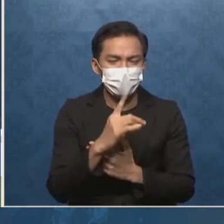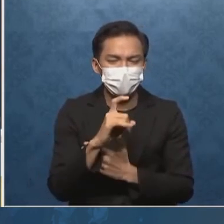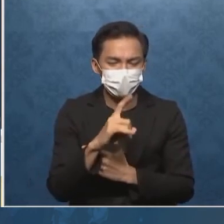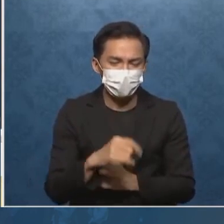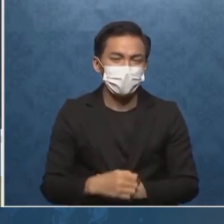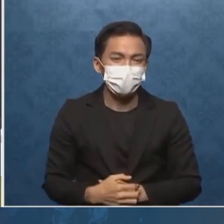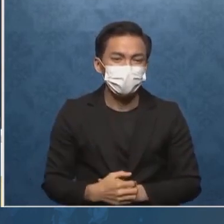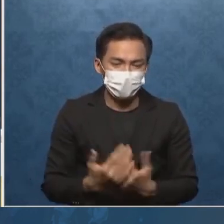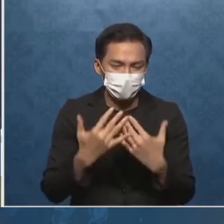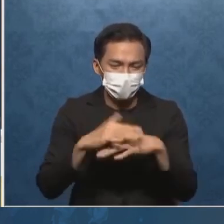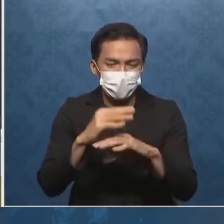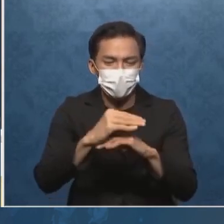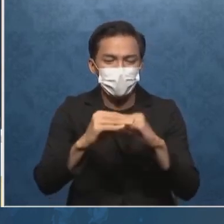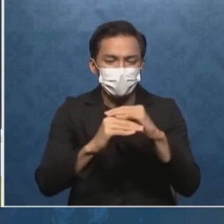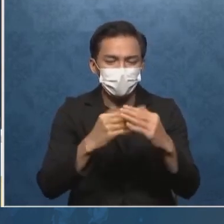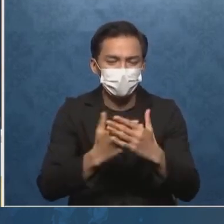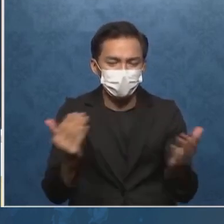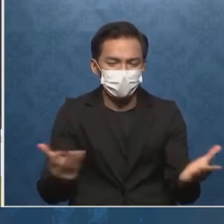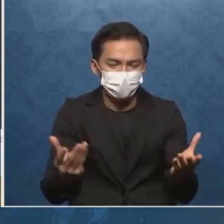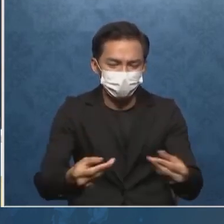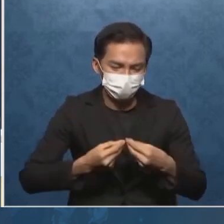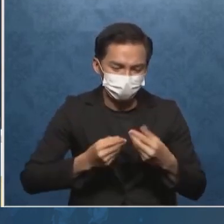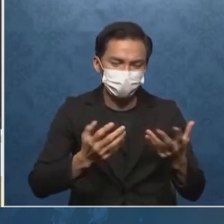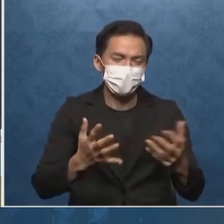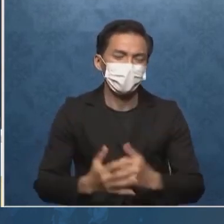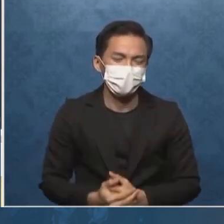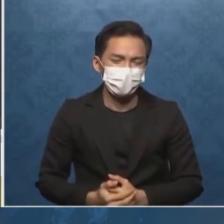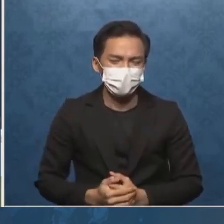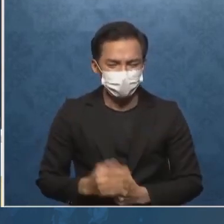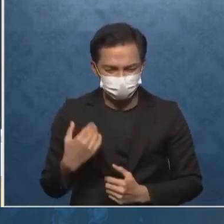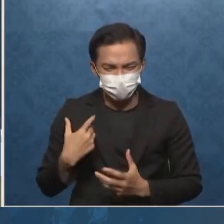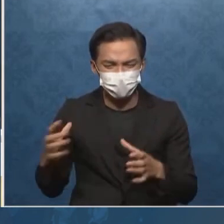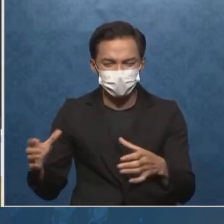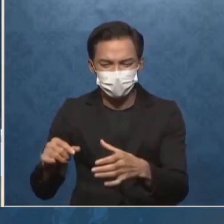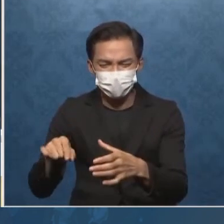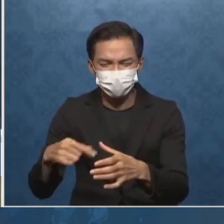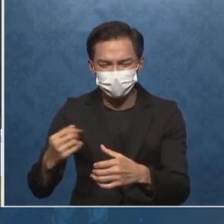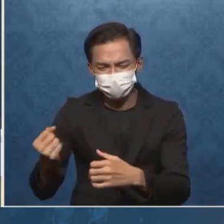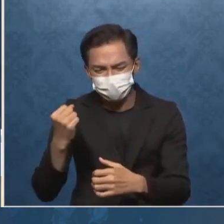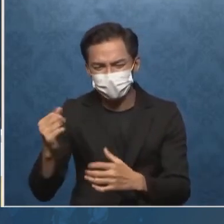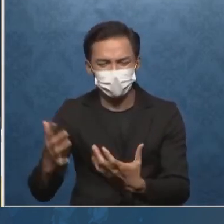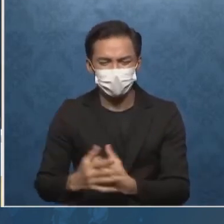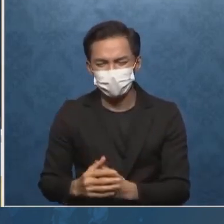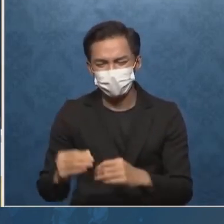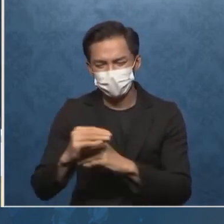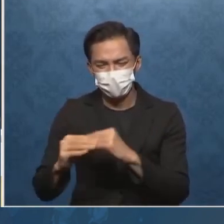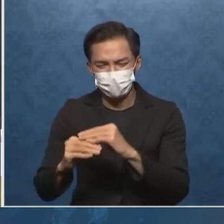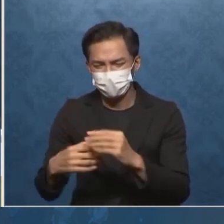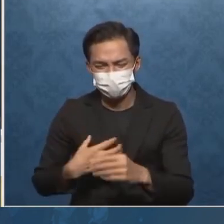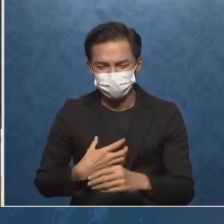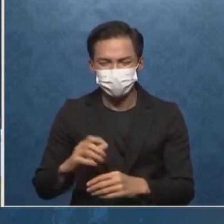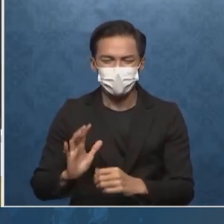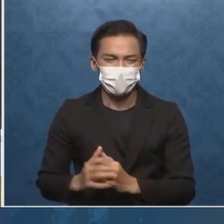ส่วนเกษตรกรอีกจำนวนหนึ่งนะครับก็บอกว่าไม่มันใจกับโครงการนะครับว่าจะทำสำเร็จหรือไม่ซึ่งเขาไม่อยากเสีย